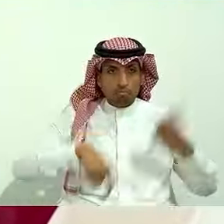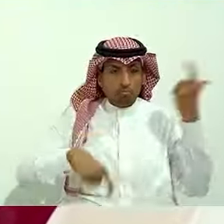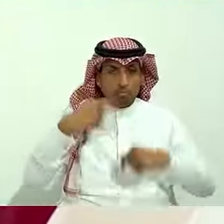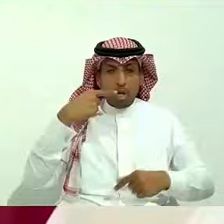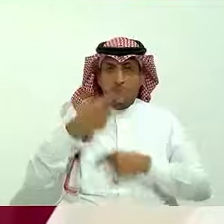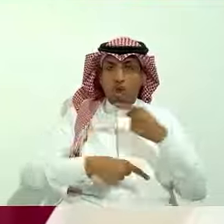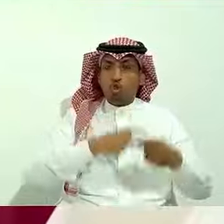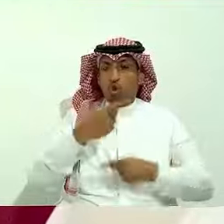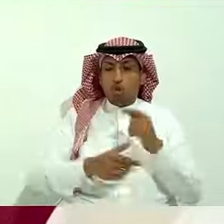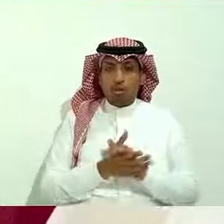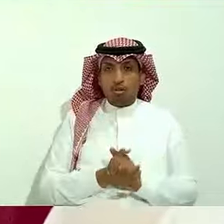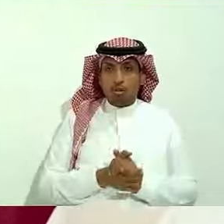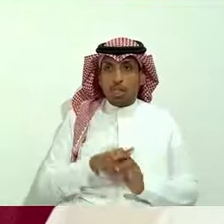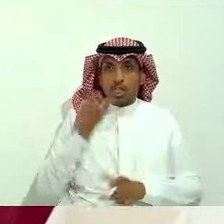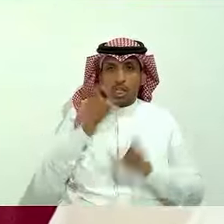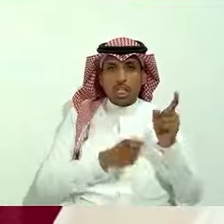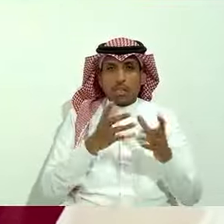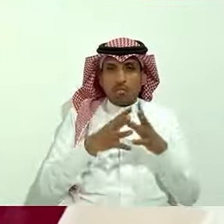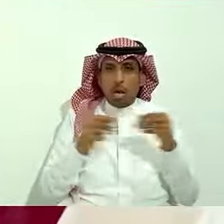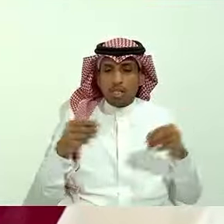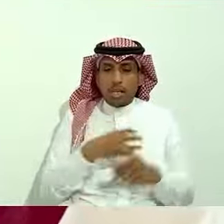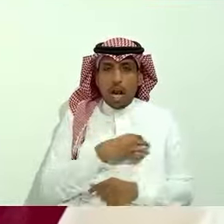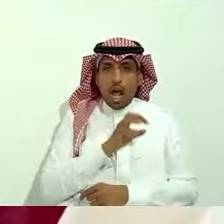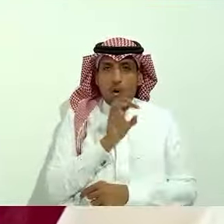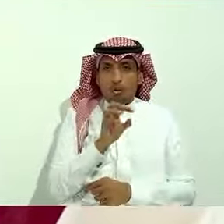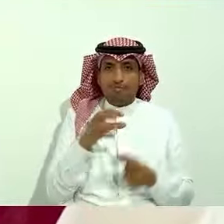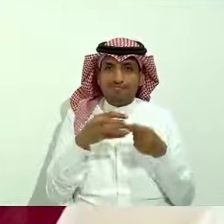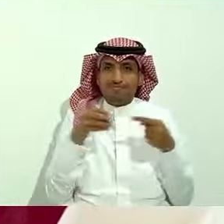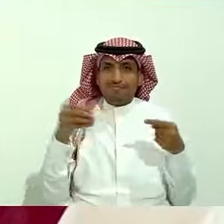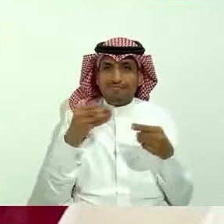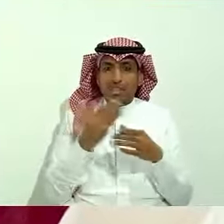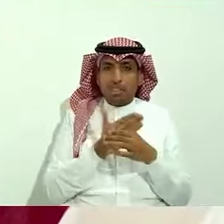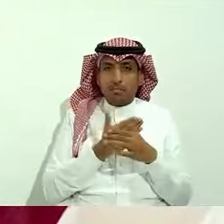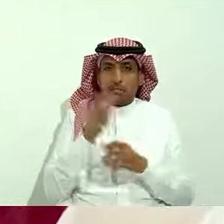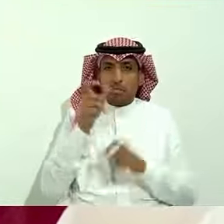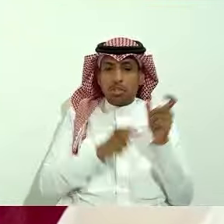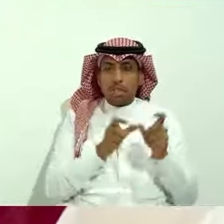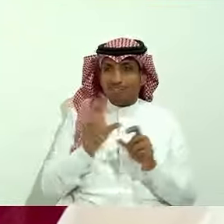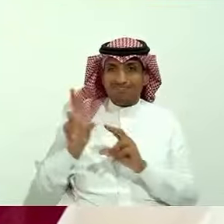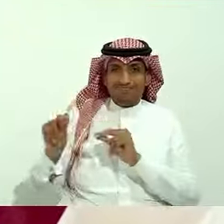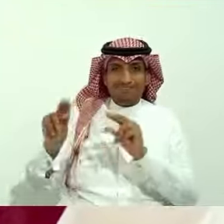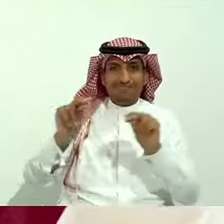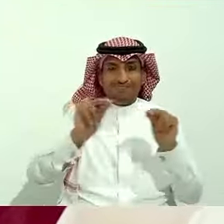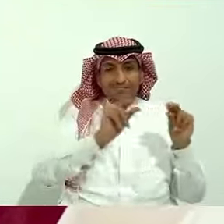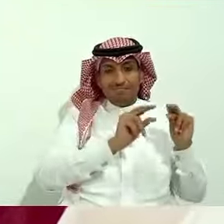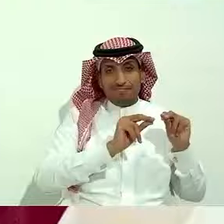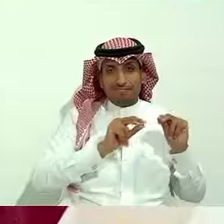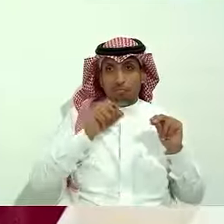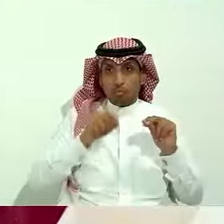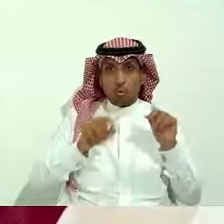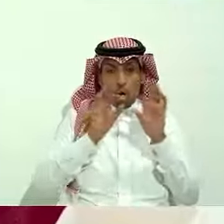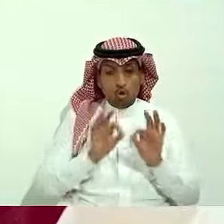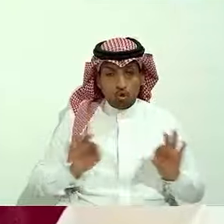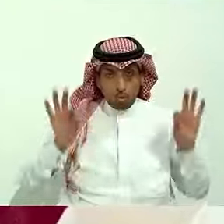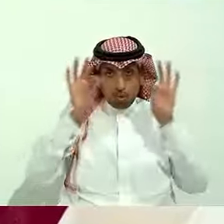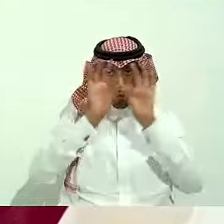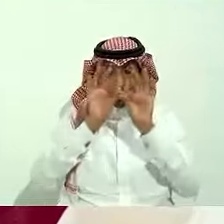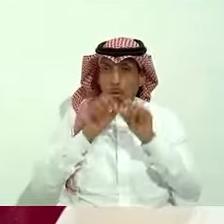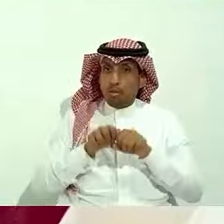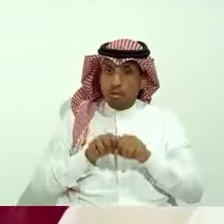يوم في موضة جديدة، فالناس خسرت يمكن جزء من هويتها، صاروا يمكن الناس صارت تشبه بعض للأسف، يمكن السوشيال ميديا لها عامل